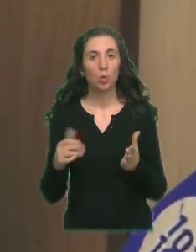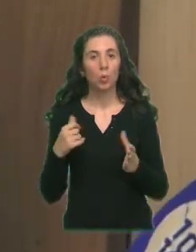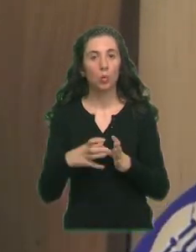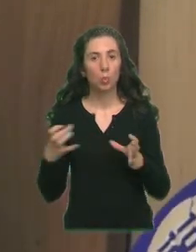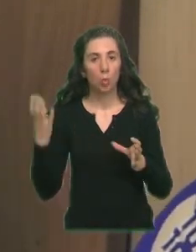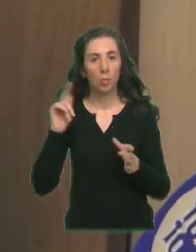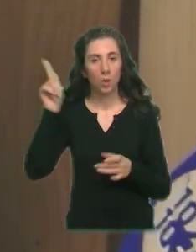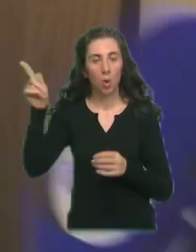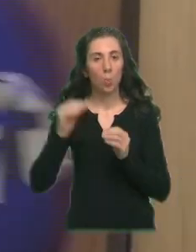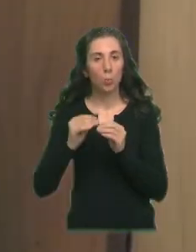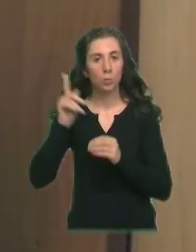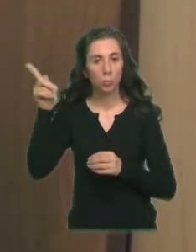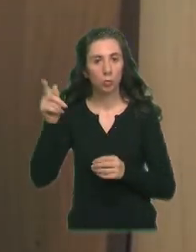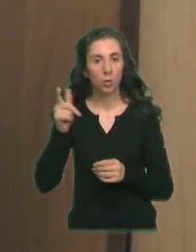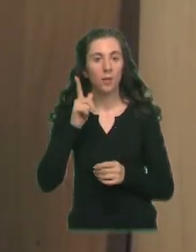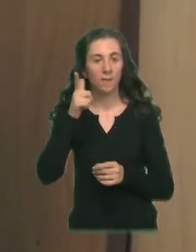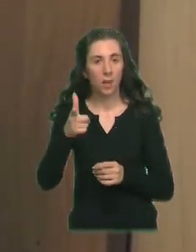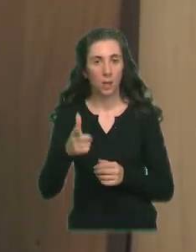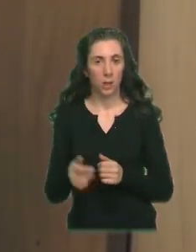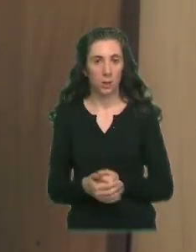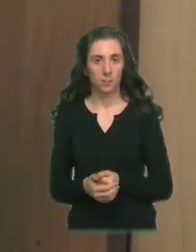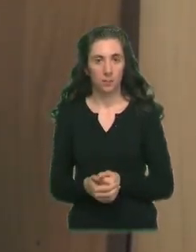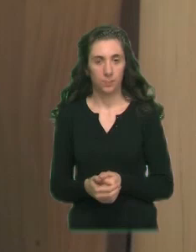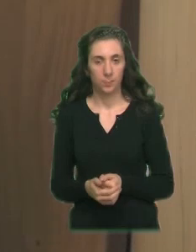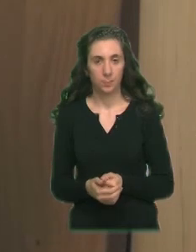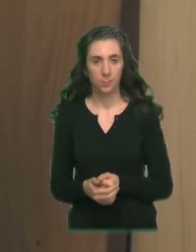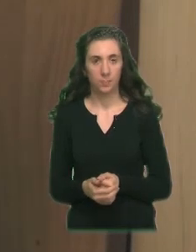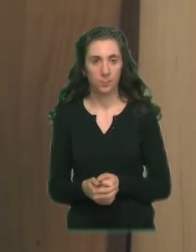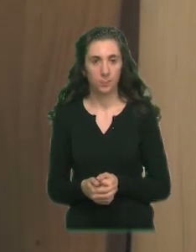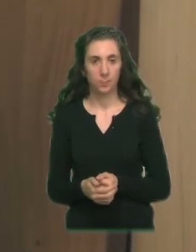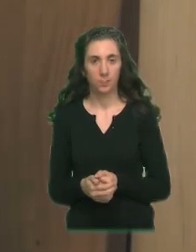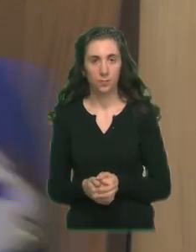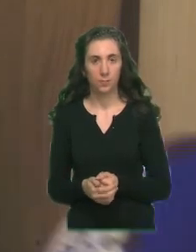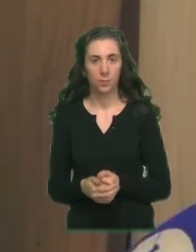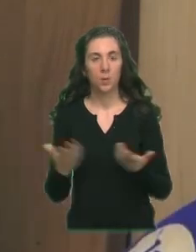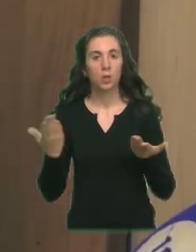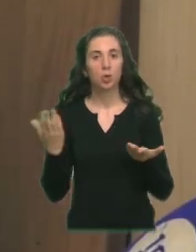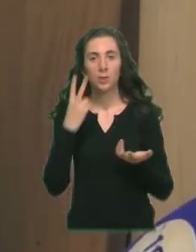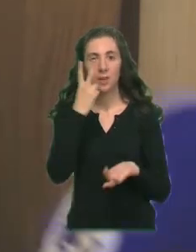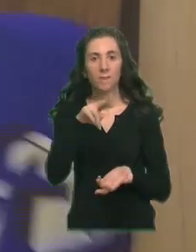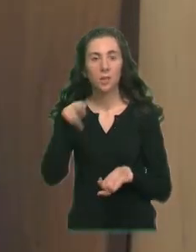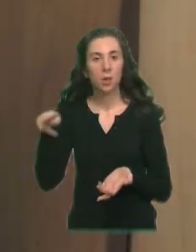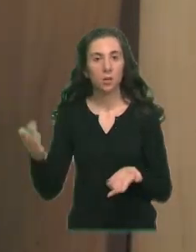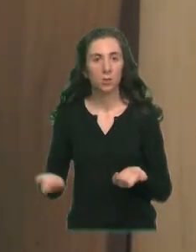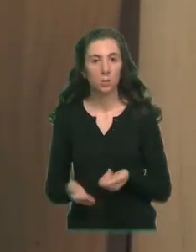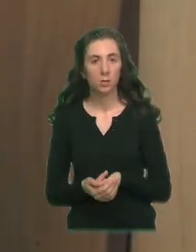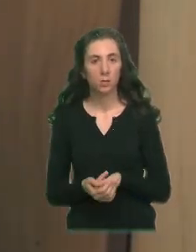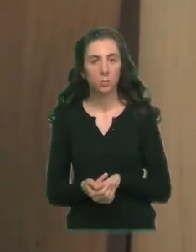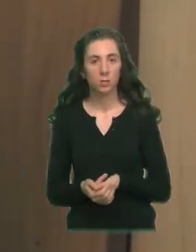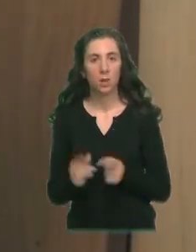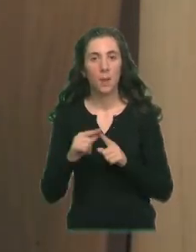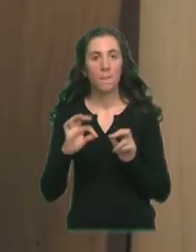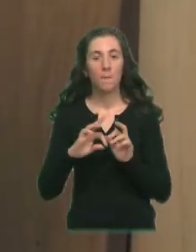dugo ste bili tamo u Budimpešti? Dva dana. Da. Što ste sve vidjeli? Mislim,